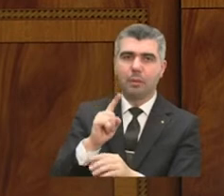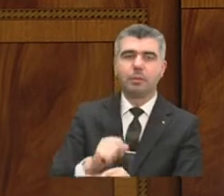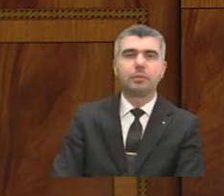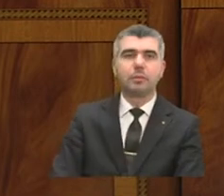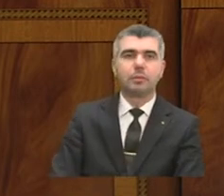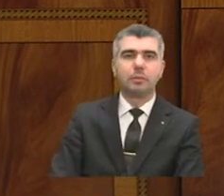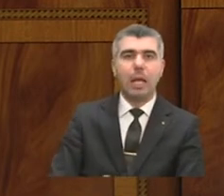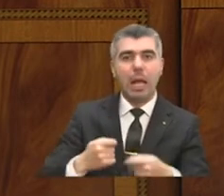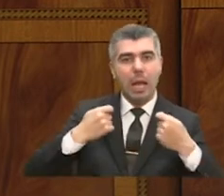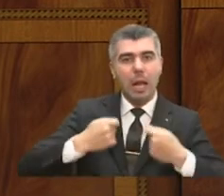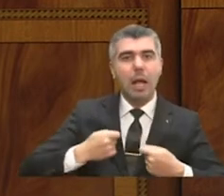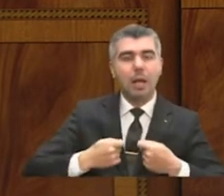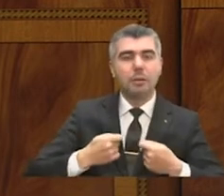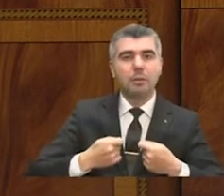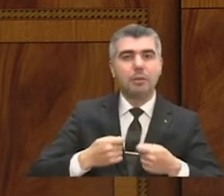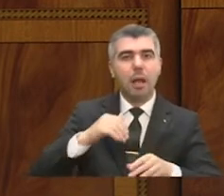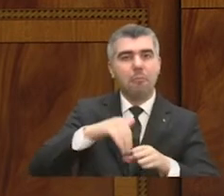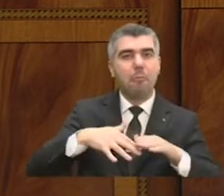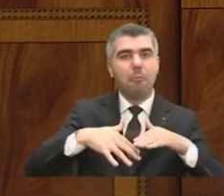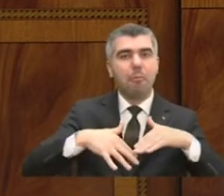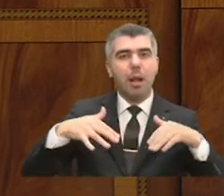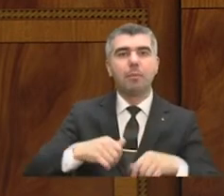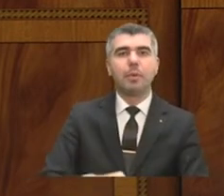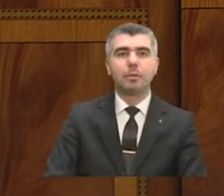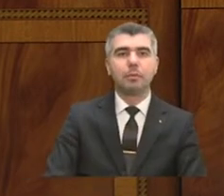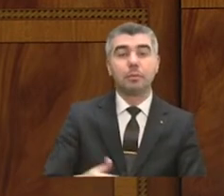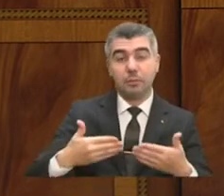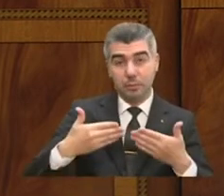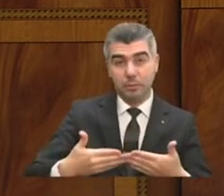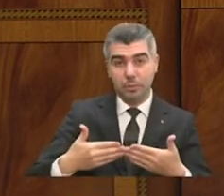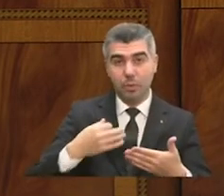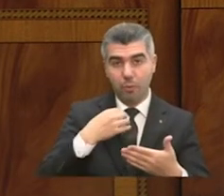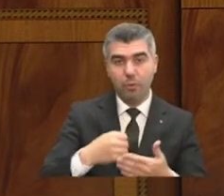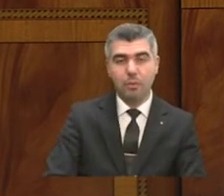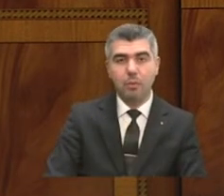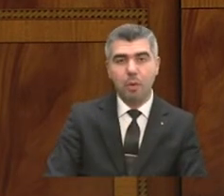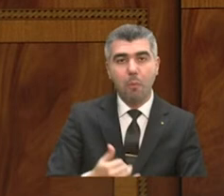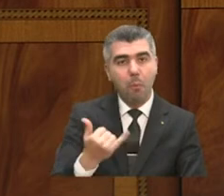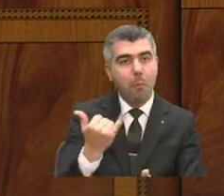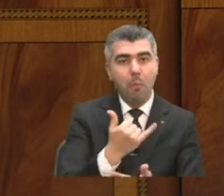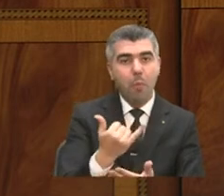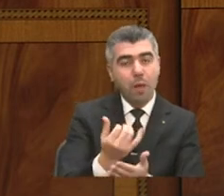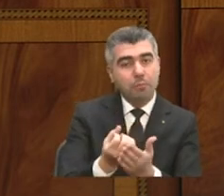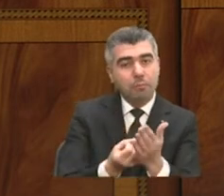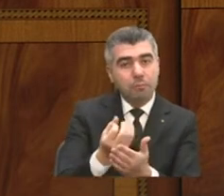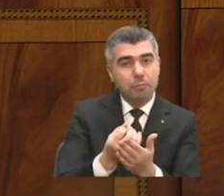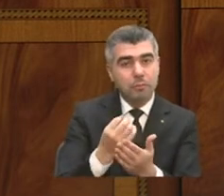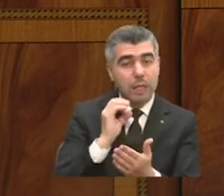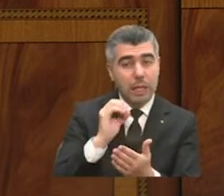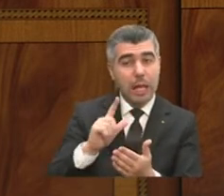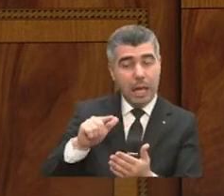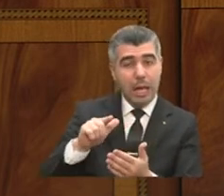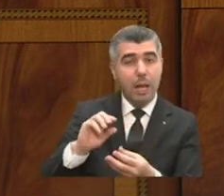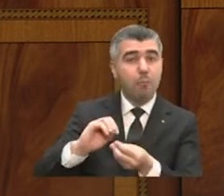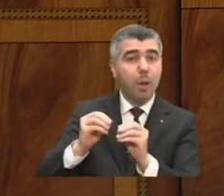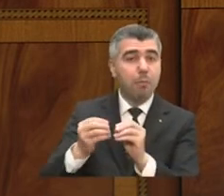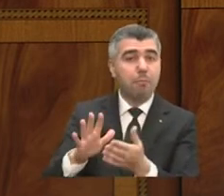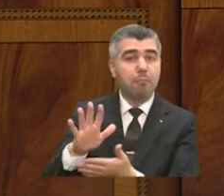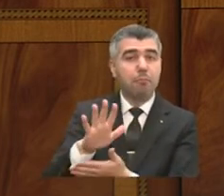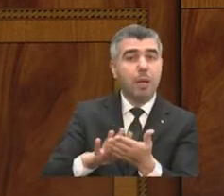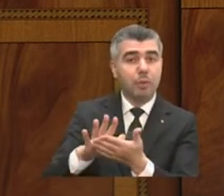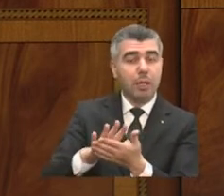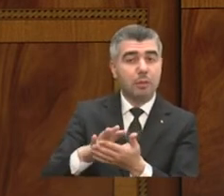sans intervention de qui que ce soit. Messieurs les présidents, messieurs les parlementaires, nous